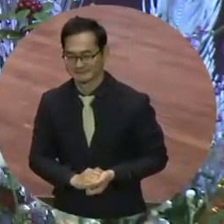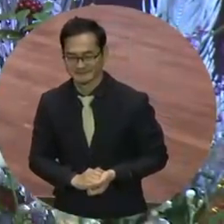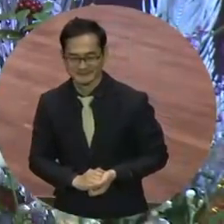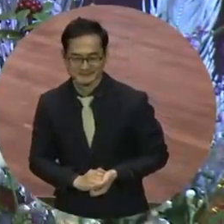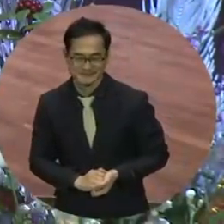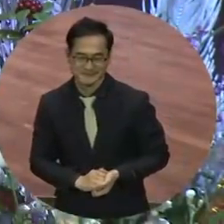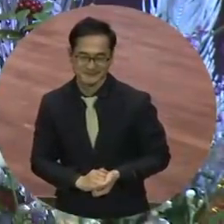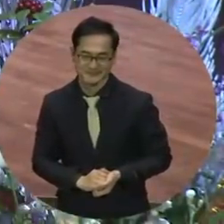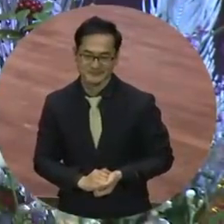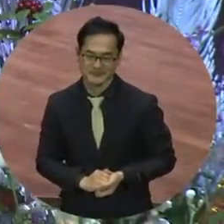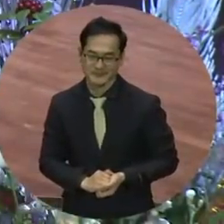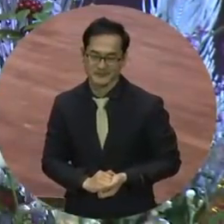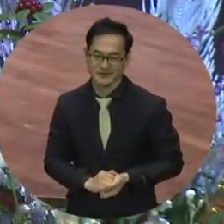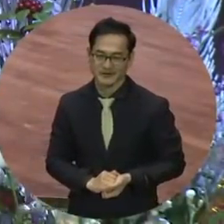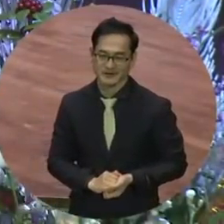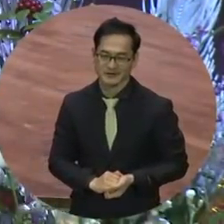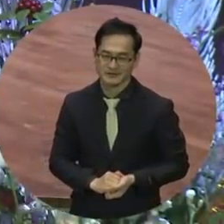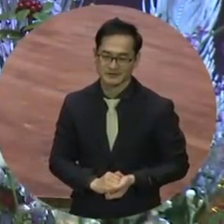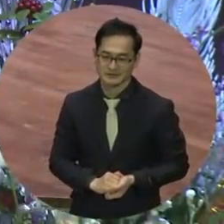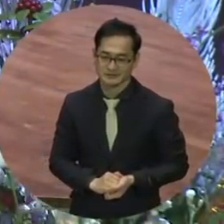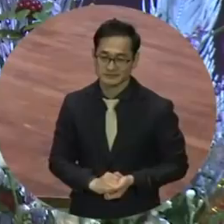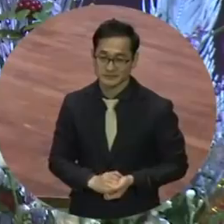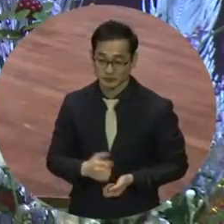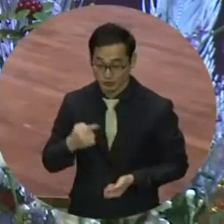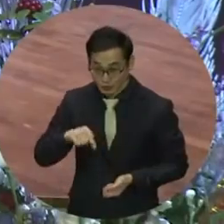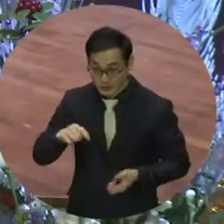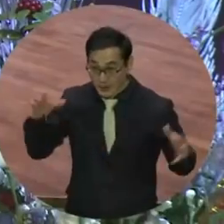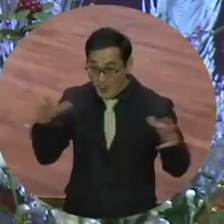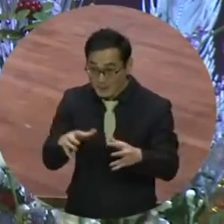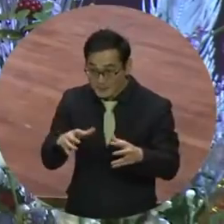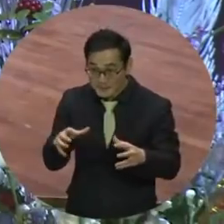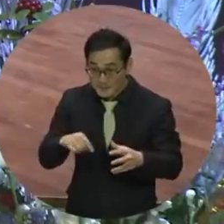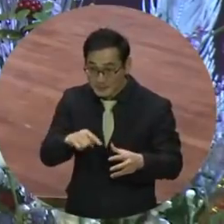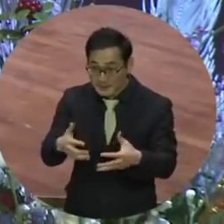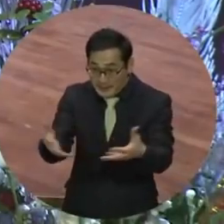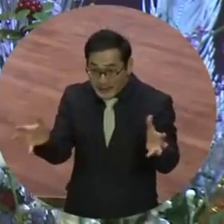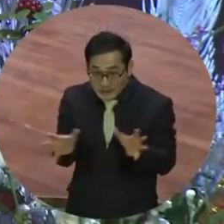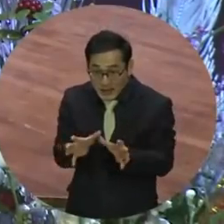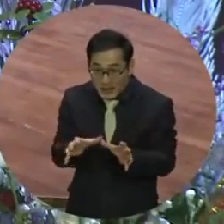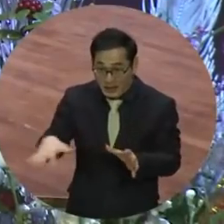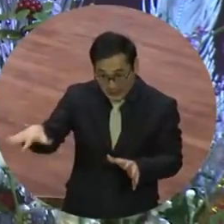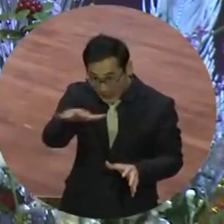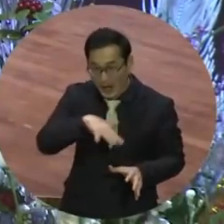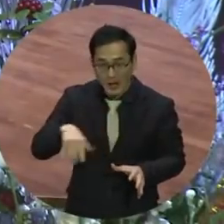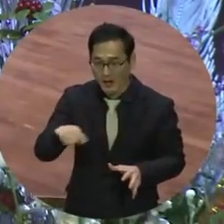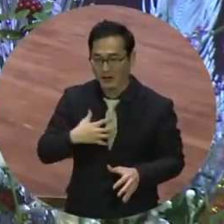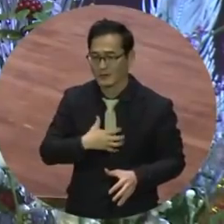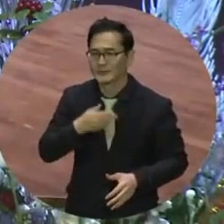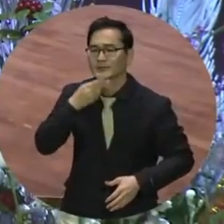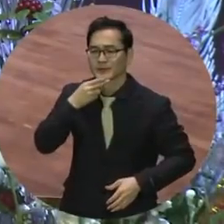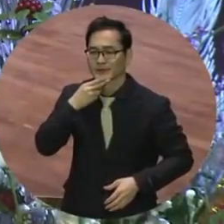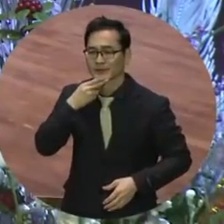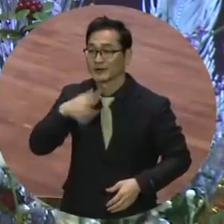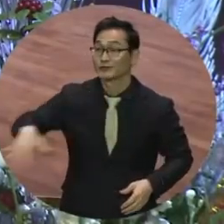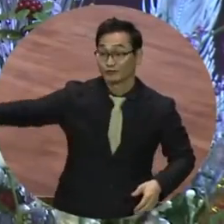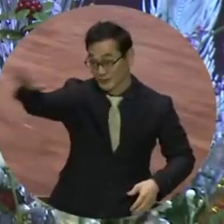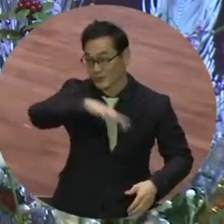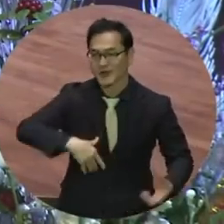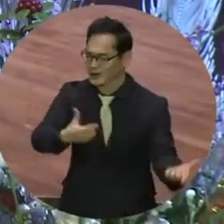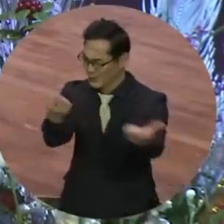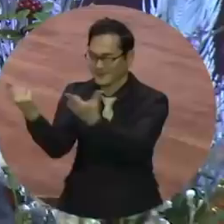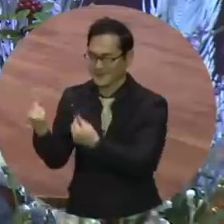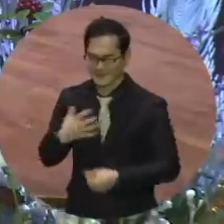그런 거 없습니다. 우리 단체가 그랬습니다. 우리 교회도 그런 줄 믿습니다. 우리에게 그런 거 없어요. 뭐